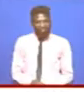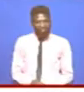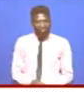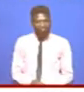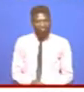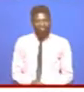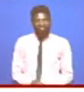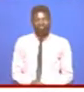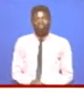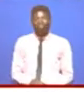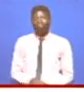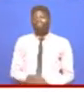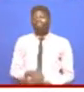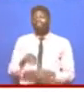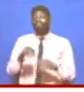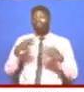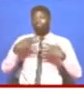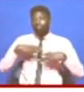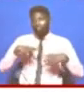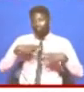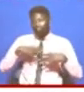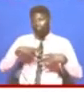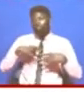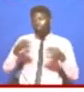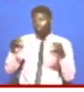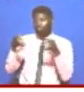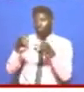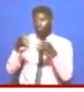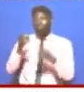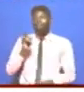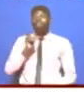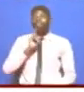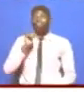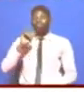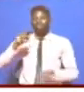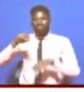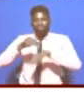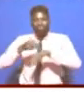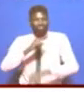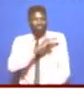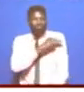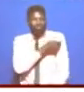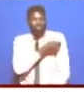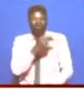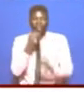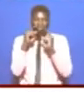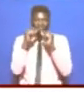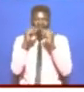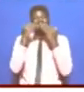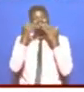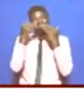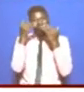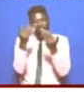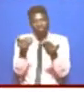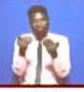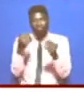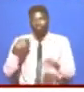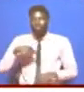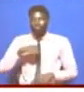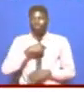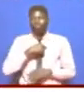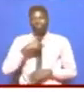Kwa wenzetu wa Kenyatta National Hospital, nasema asante na shukran. And we are certain, working together